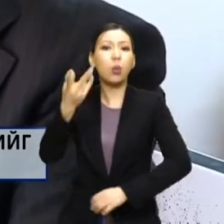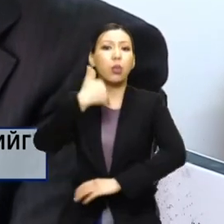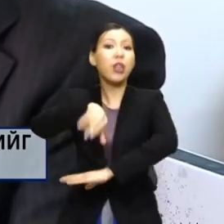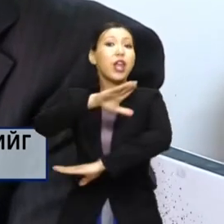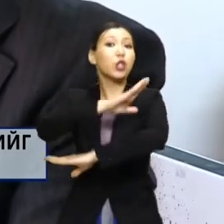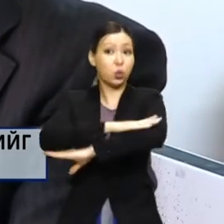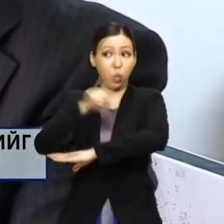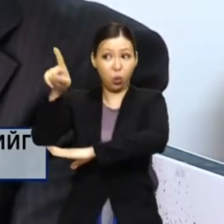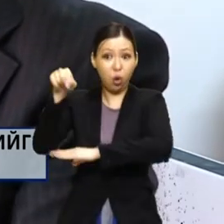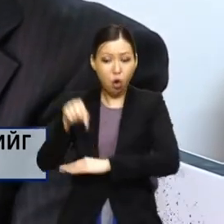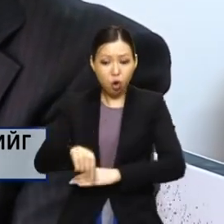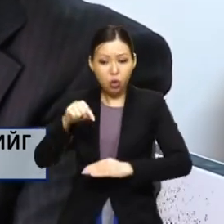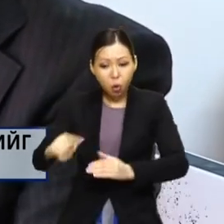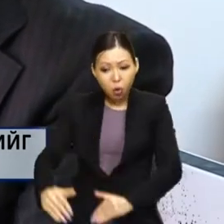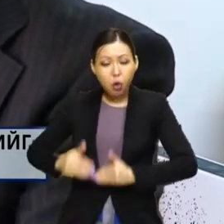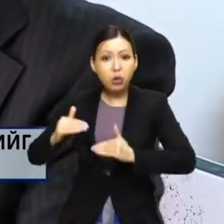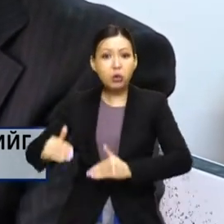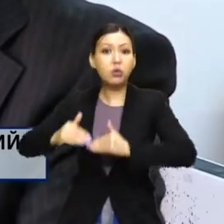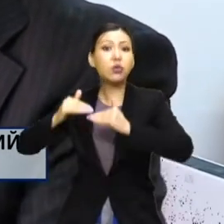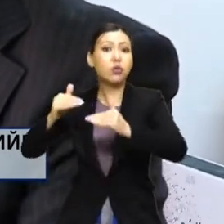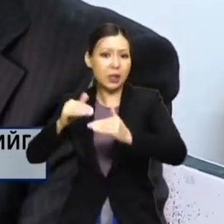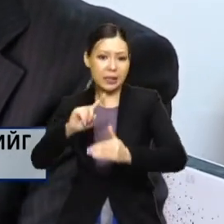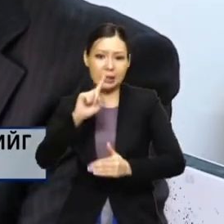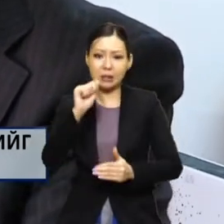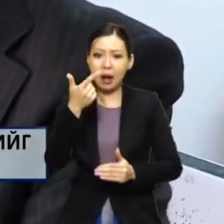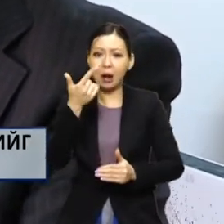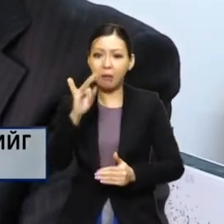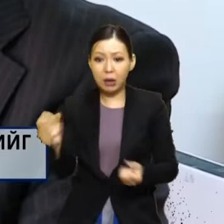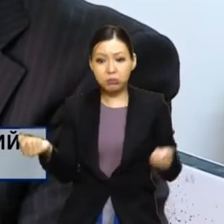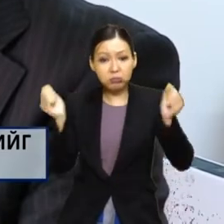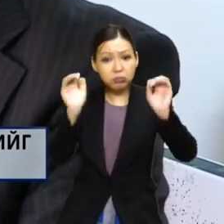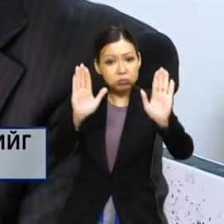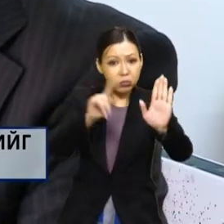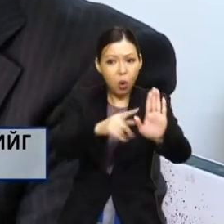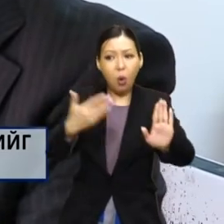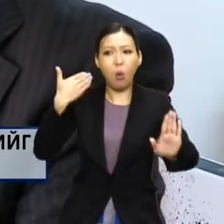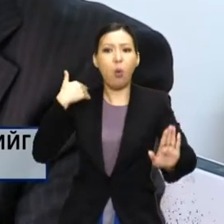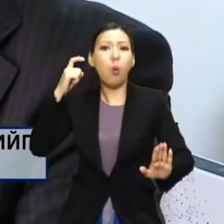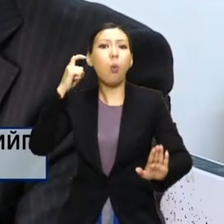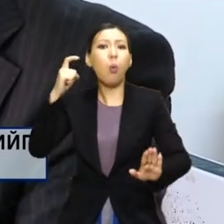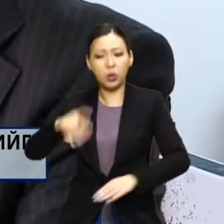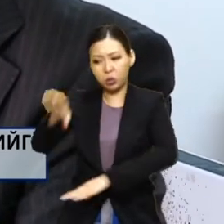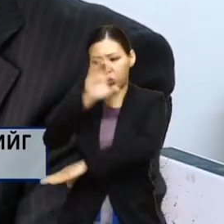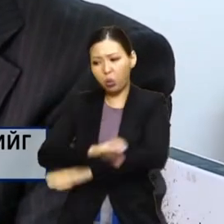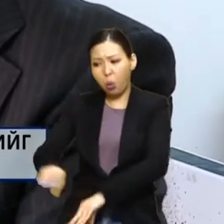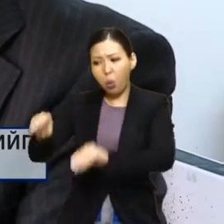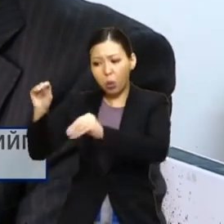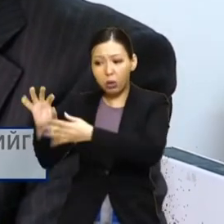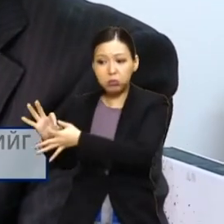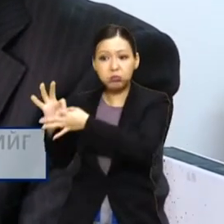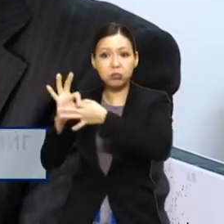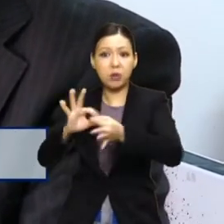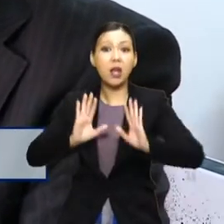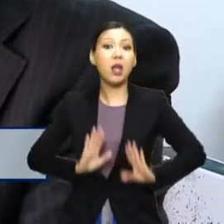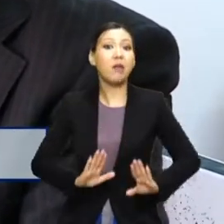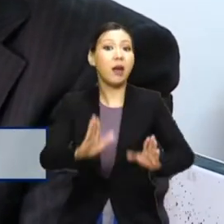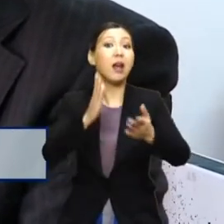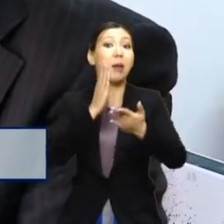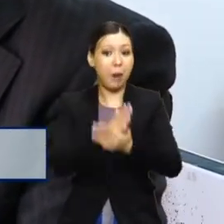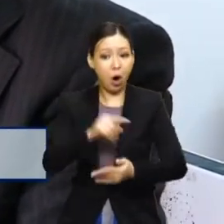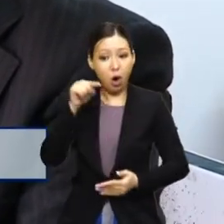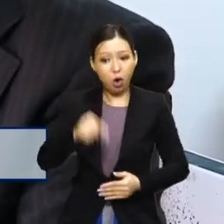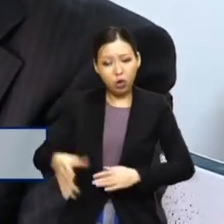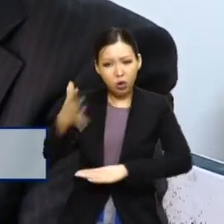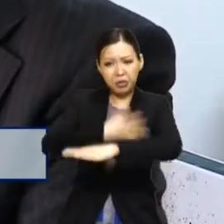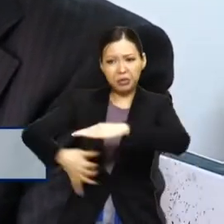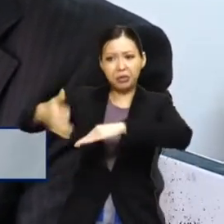өнөөгийн хөгжлийн хэв загвар бол яг нэг хуучин сургалт зөнгөсгөх юм аа гэвээр бай. Өнөөдөр тэргуүлэх